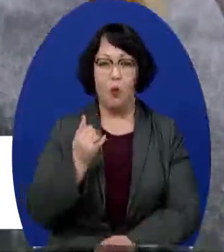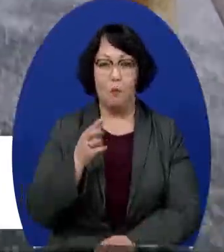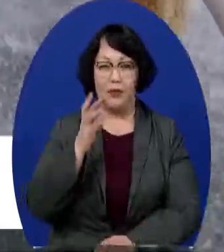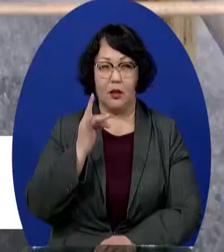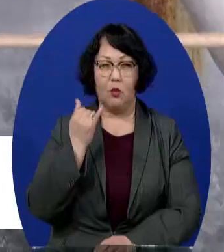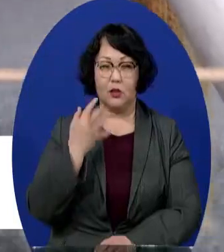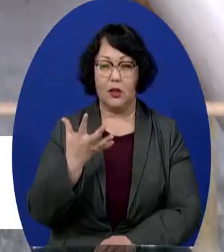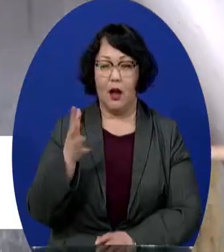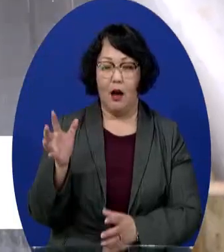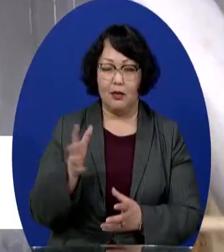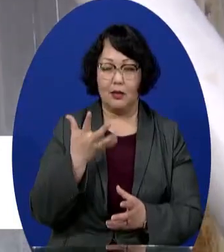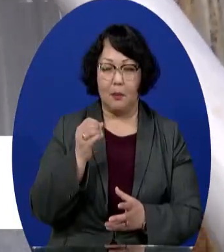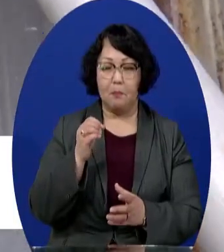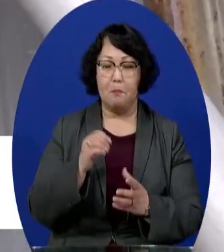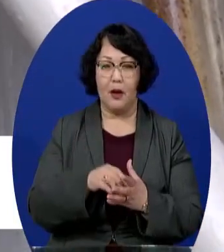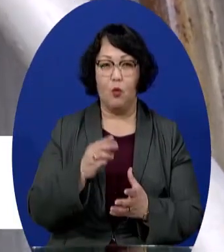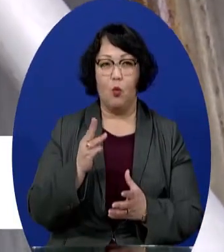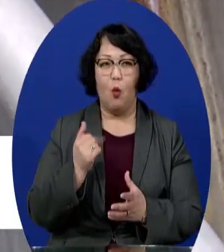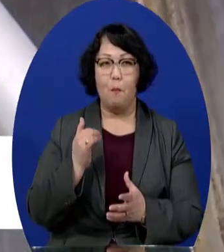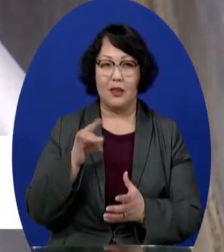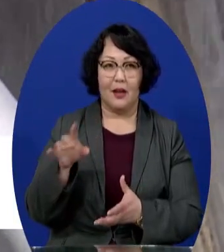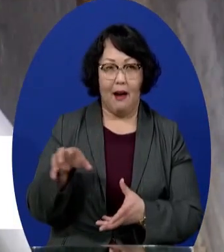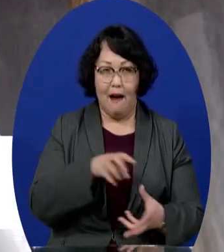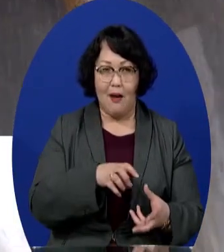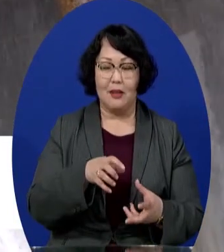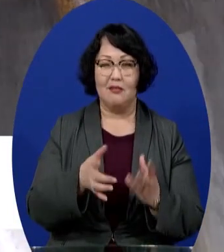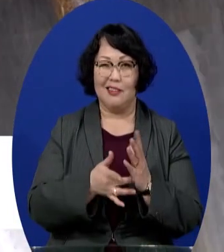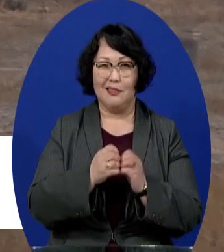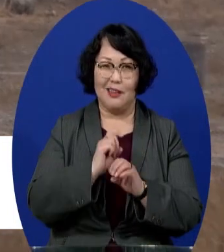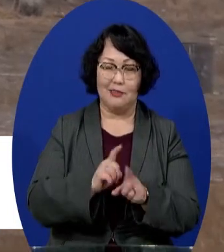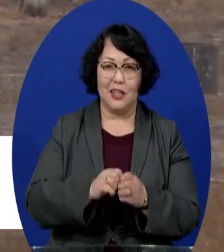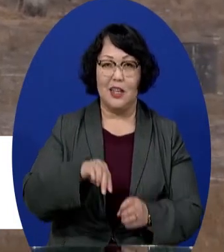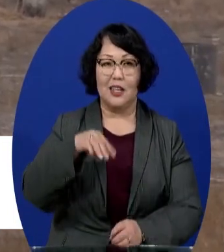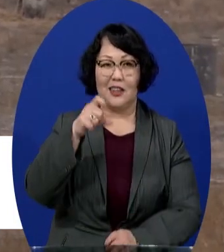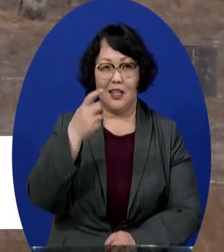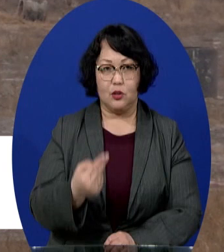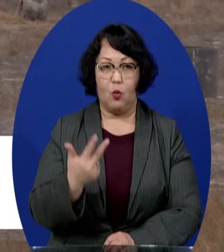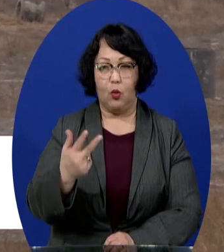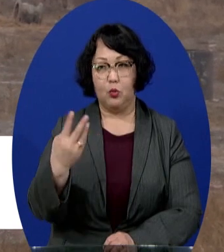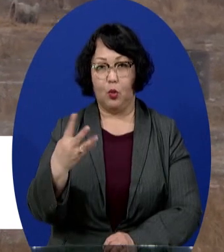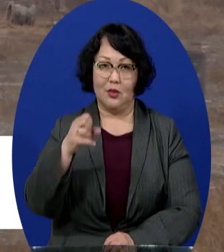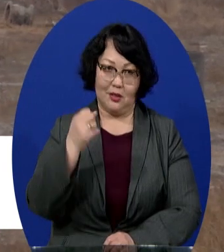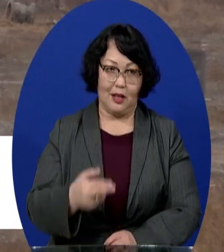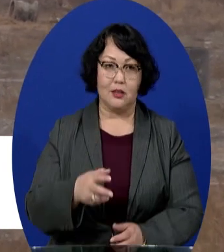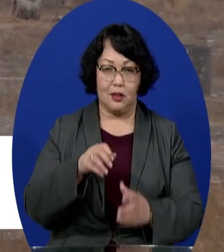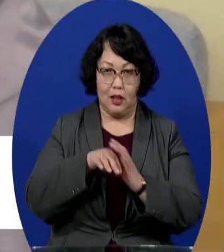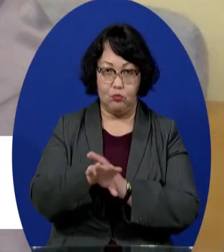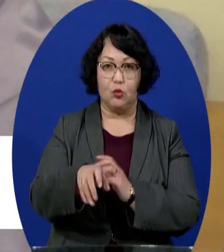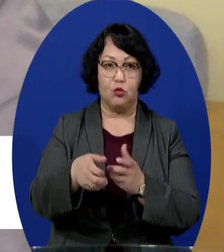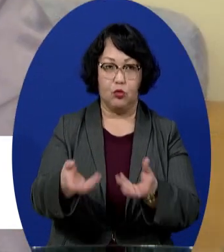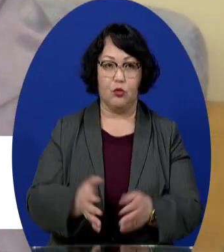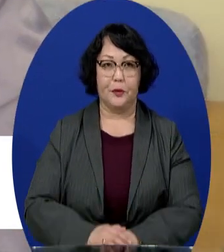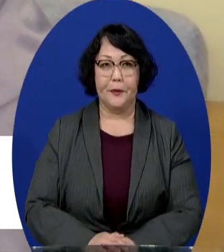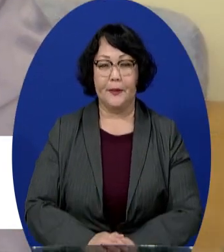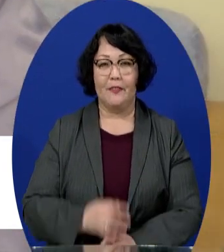сая метр кубийг нь техникийн стандартын дагуу боловсруулж тэц 3 тэц 4 цахилгаан станцад нийлүүлнэ гэсэн үг.